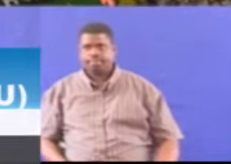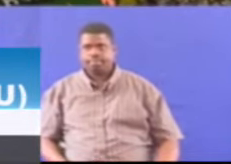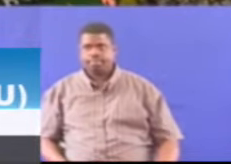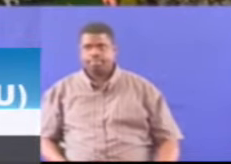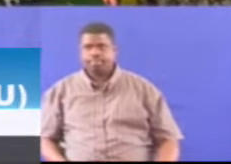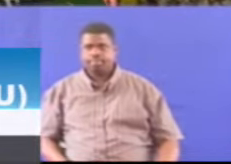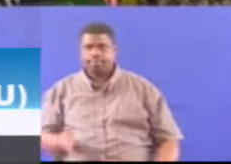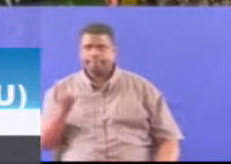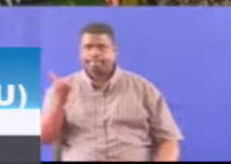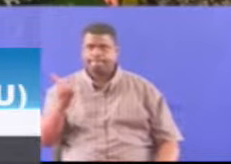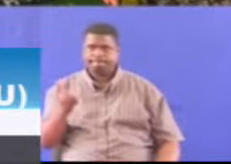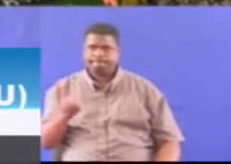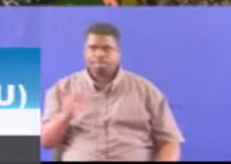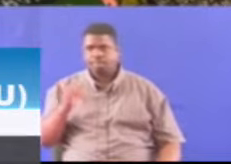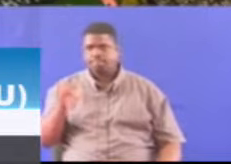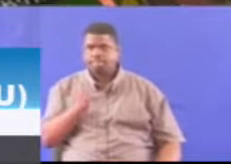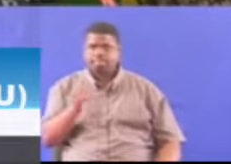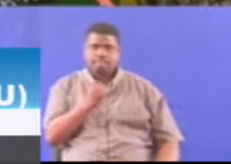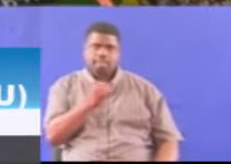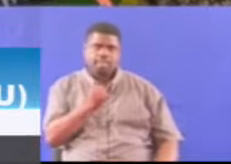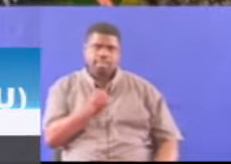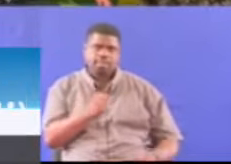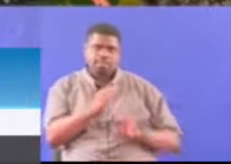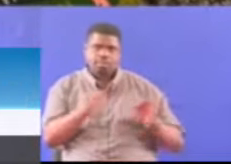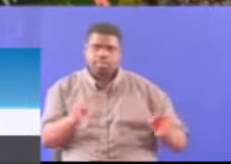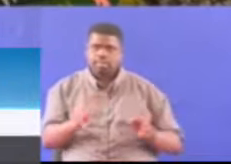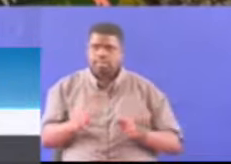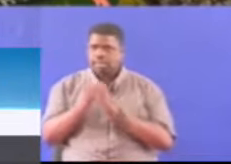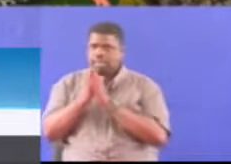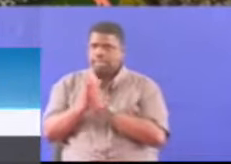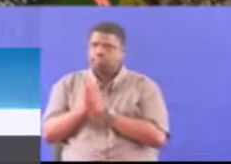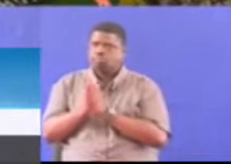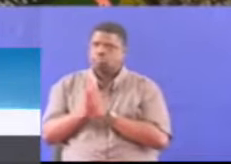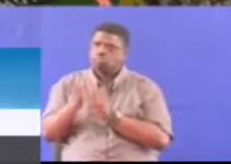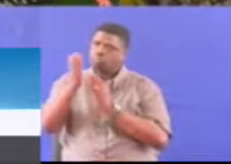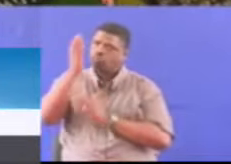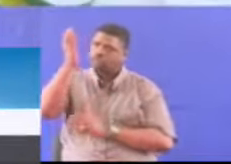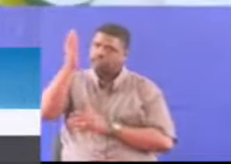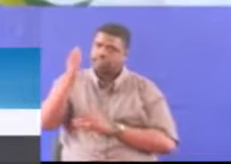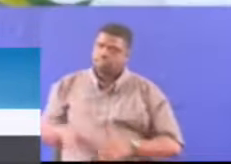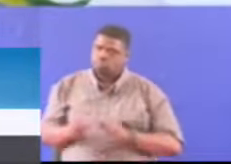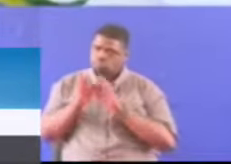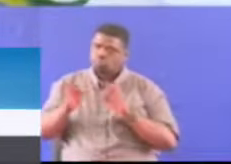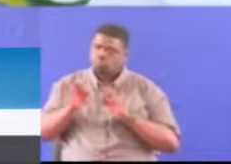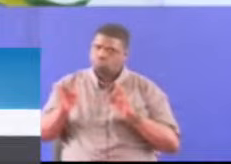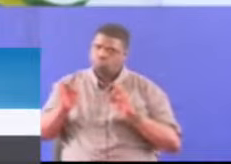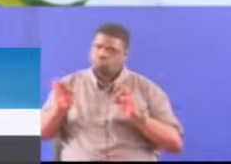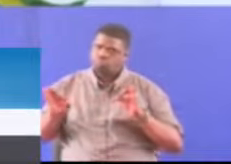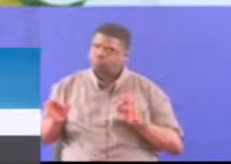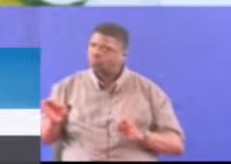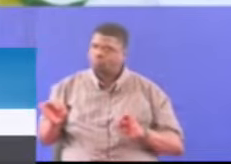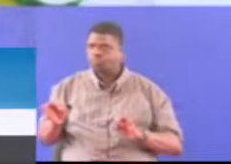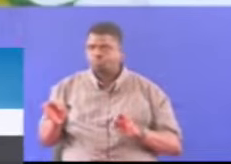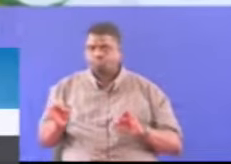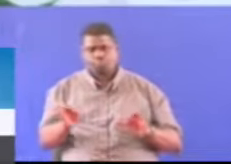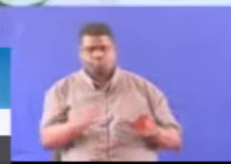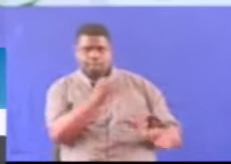بالله الرحمن الرحيم الحمد لله رب العالمين والصلاة والسلام على رسول الله صلى الله عليه